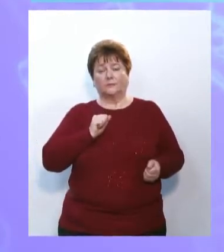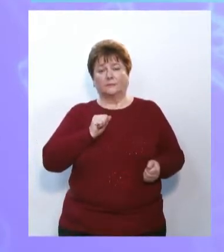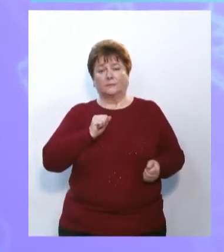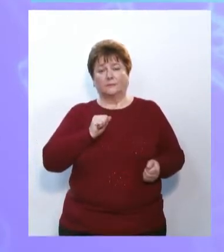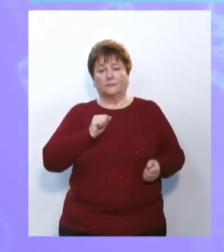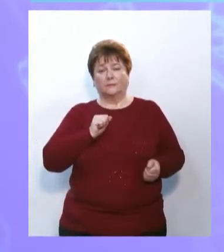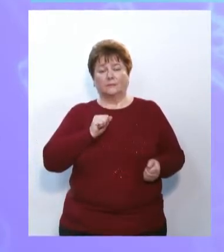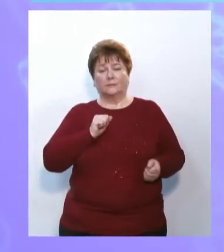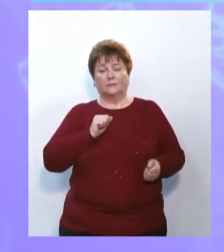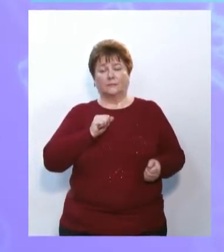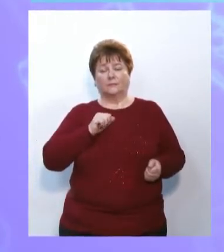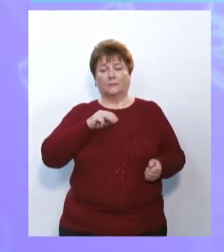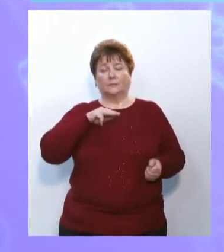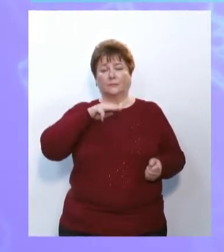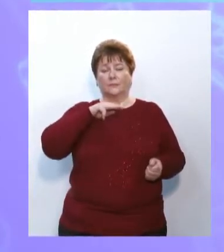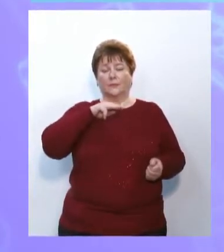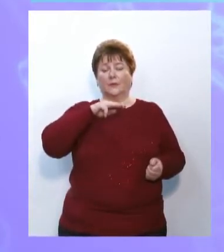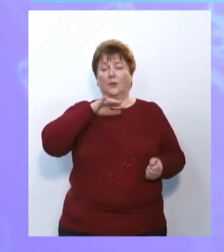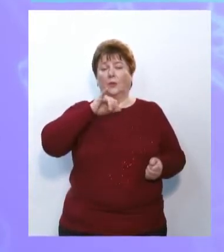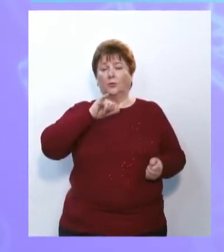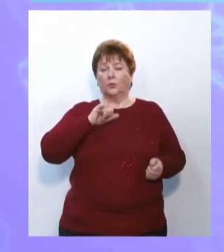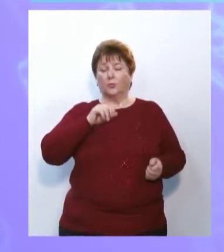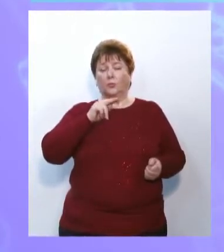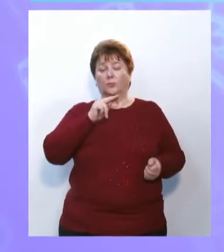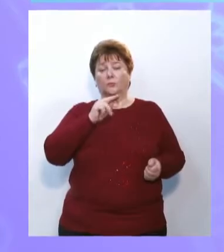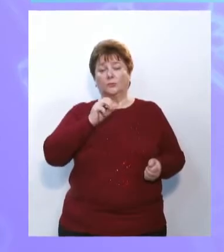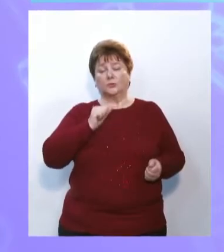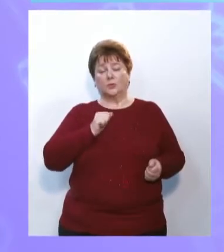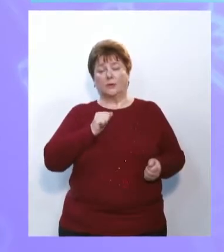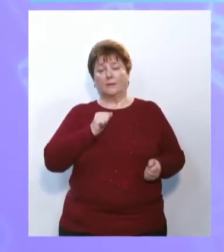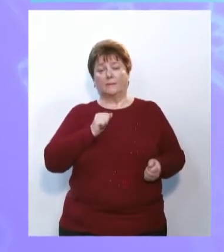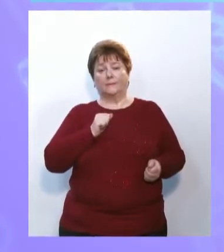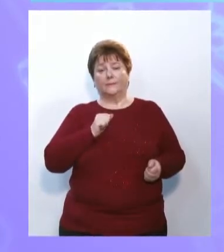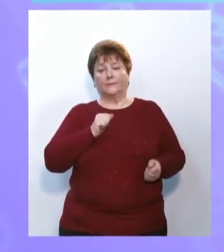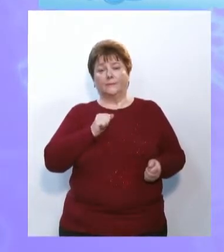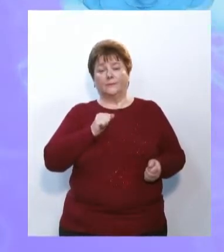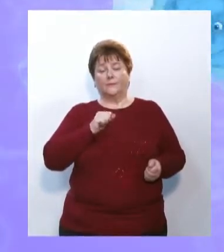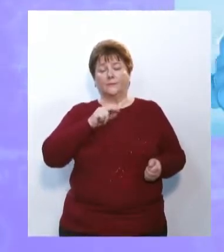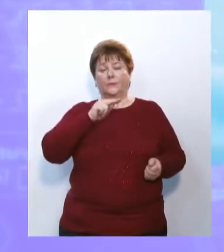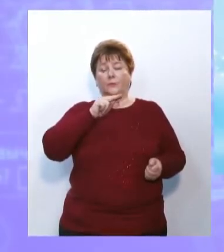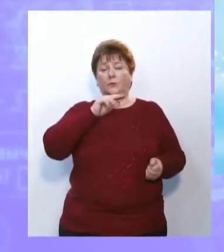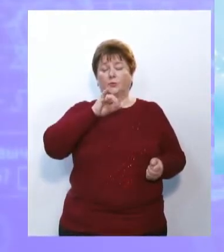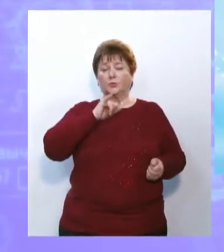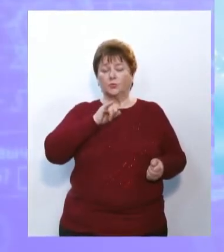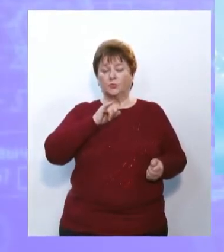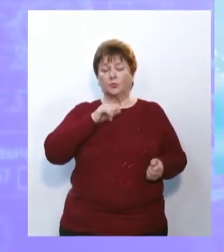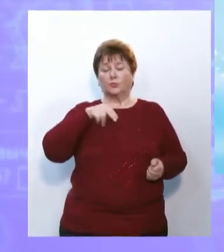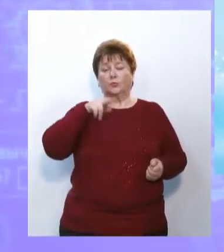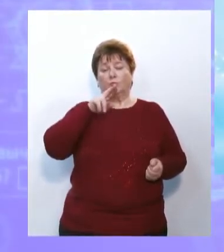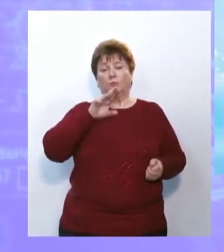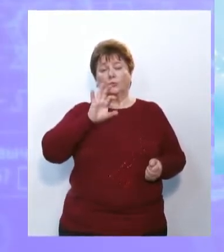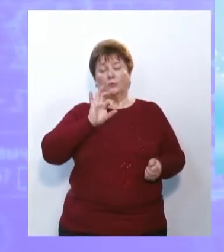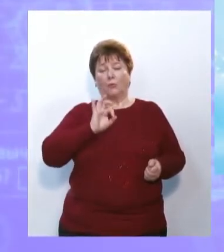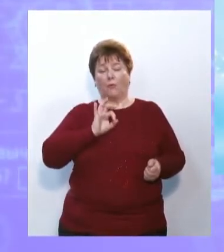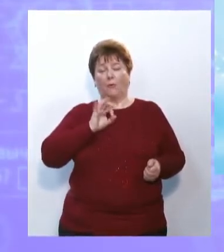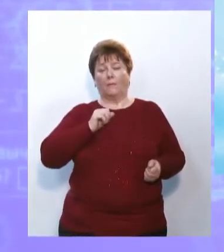ТУЧА, ЧУ, ДО,